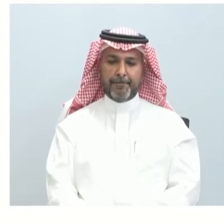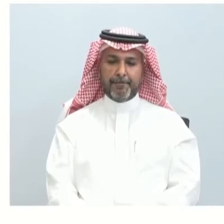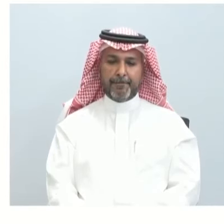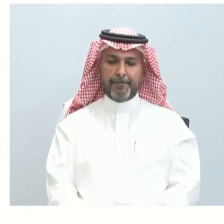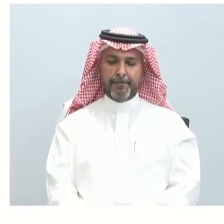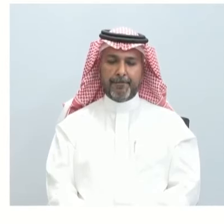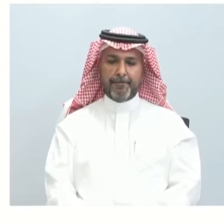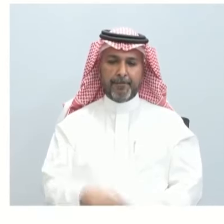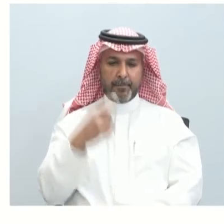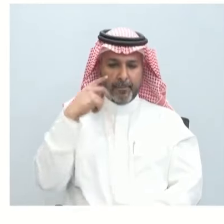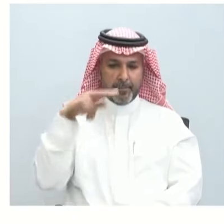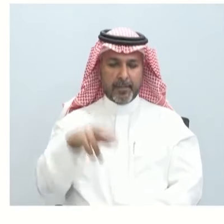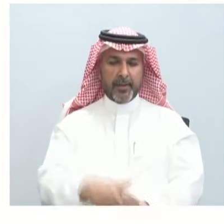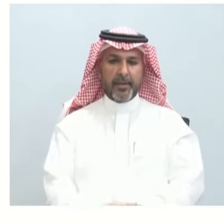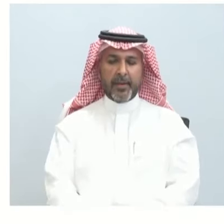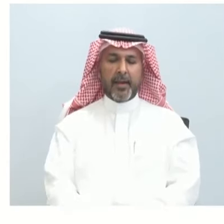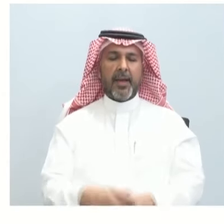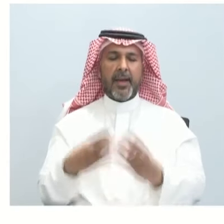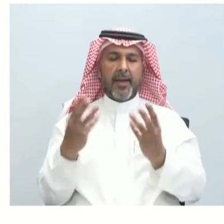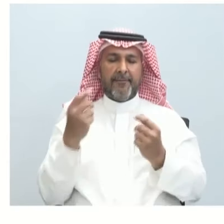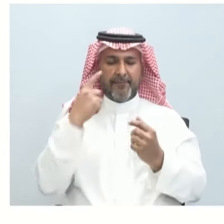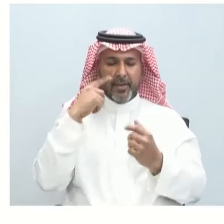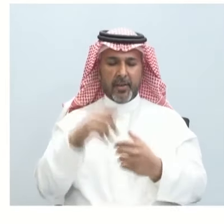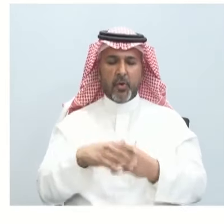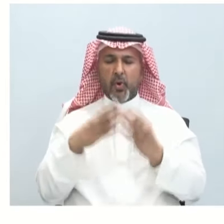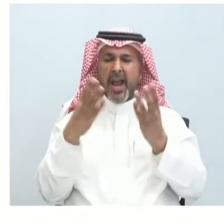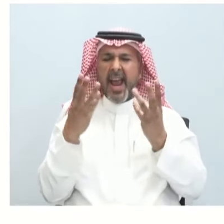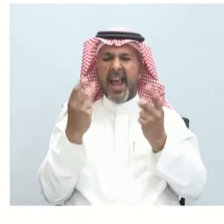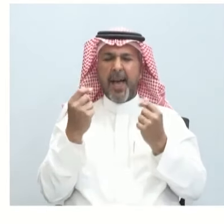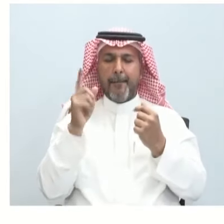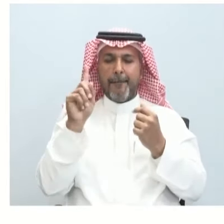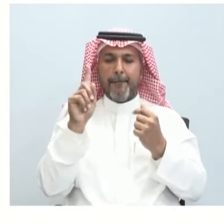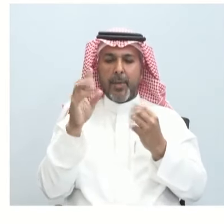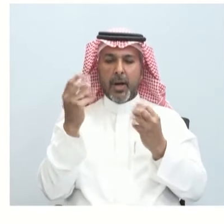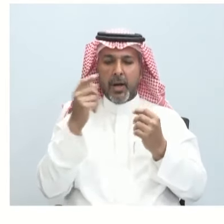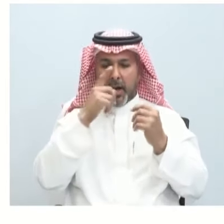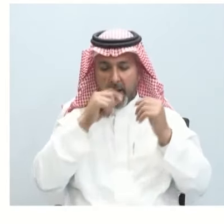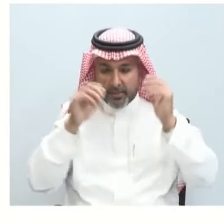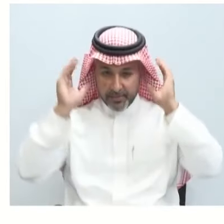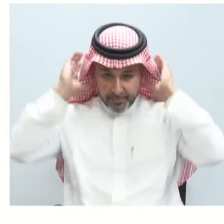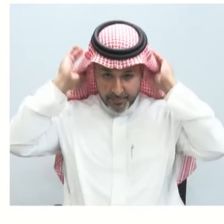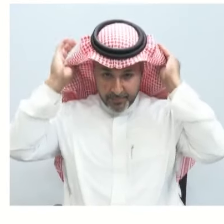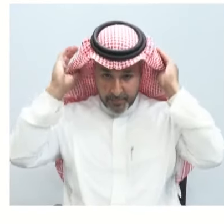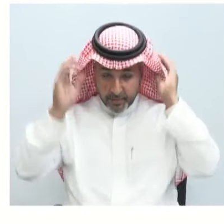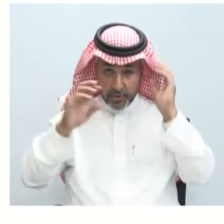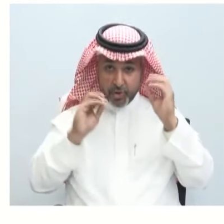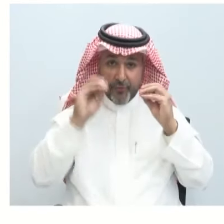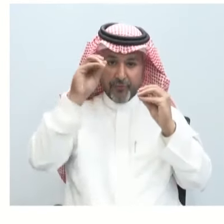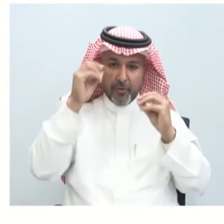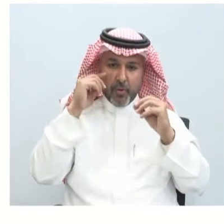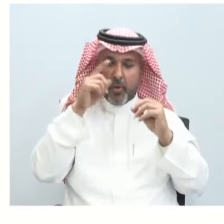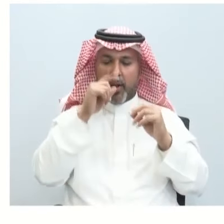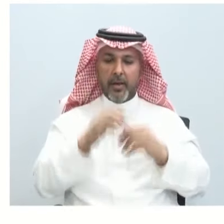ما رايكم ان نقوم باجراء هذا التحدي اوجد قيمه باء التي تجعل نقرا السؤال جيدا